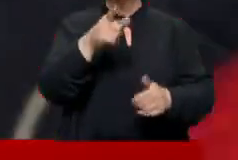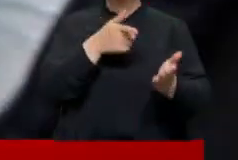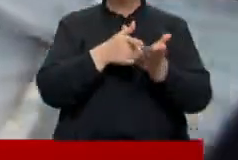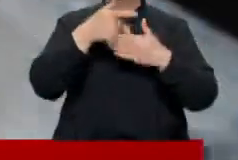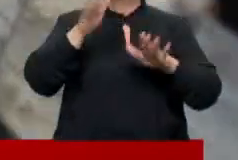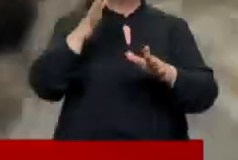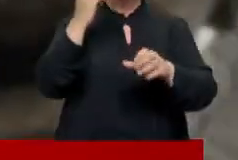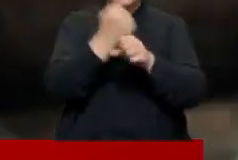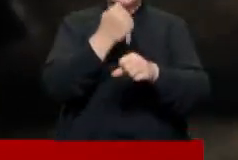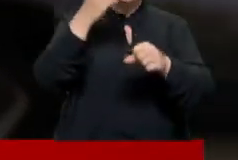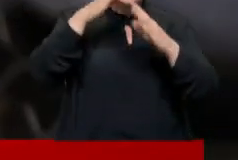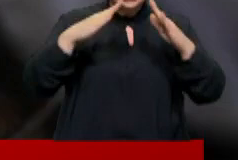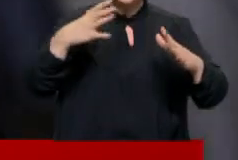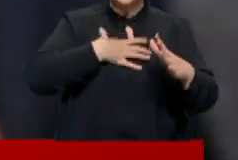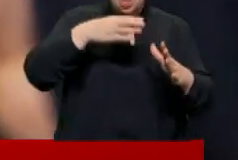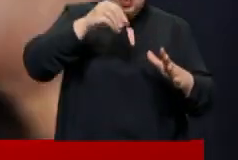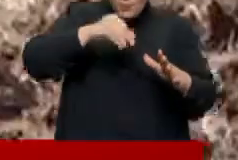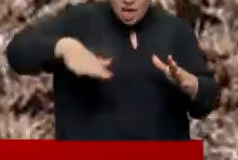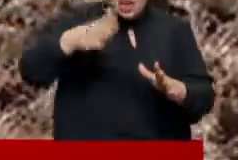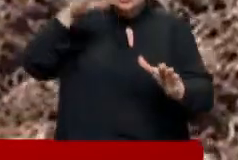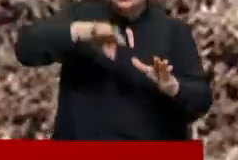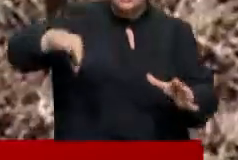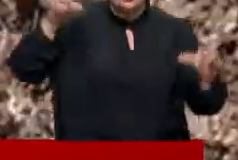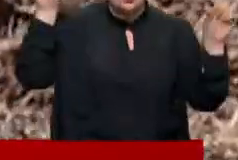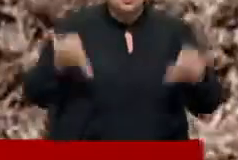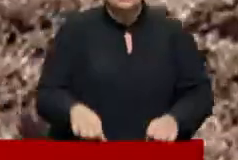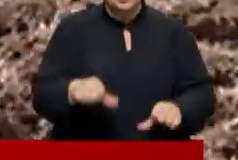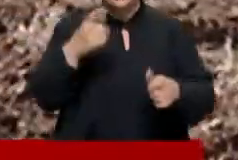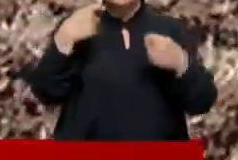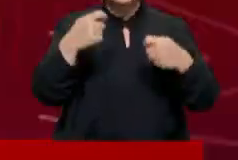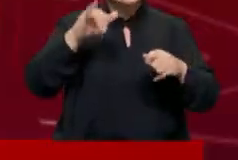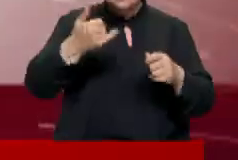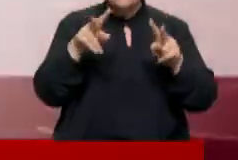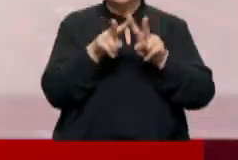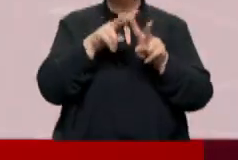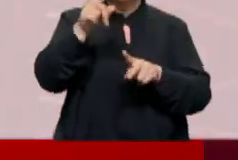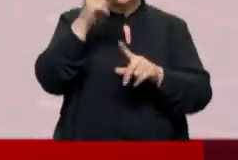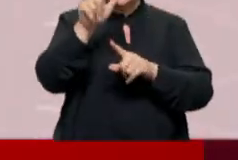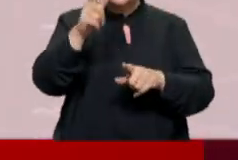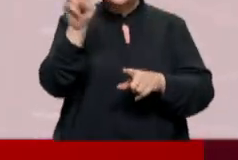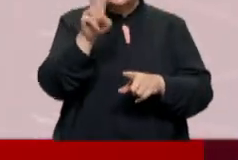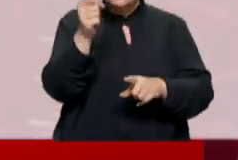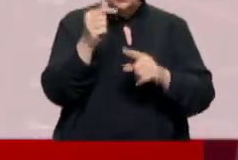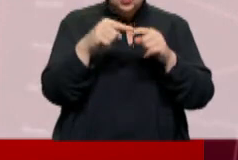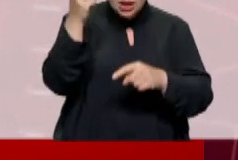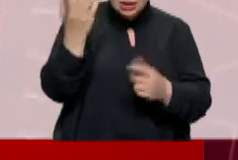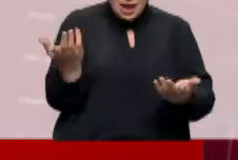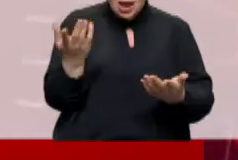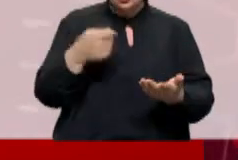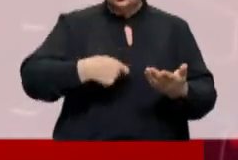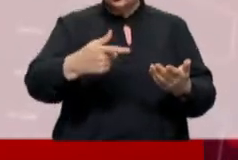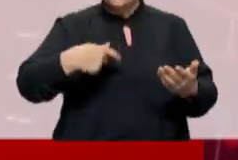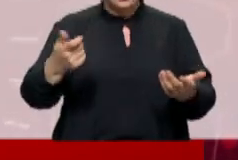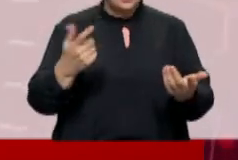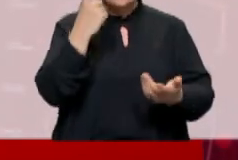değil dağı taşı, artık kendi arazisine bile ekemiyor. En önemli girdi kalemi mazot. Birçok ilde hala 20 liranın üzerinde. Gübre